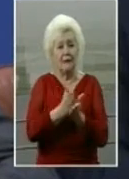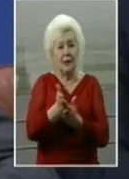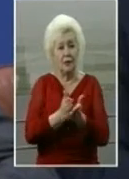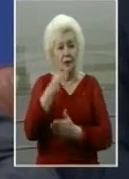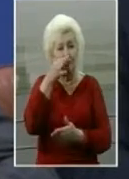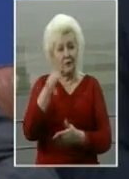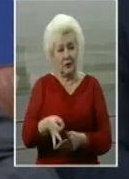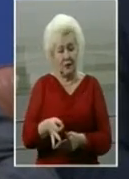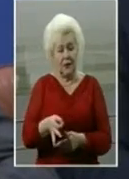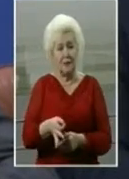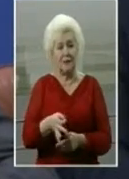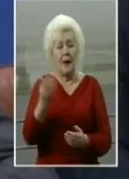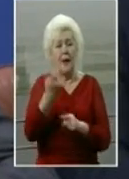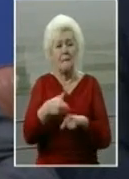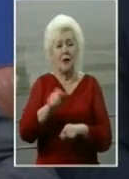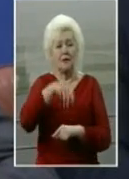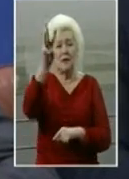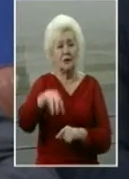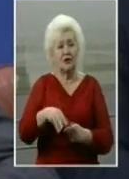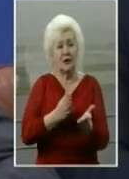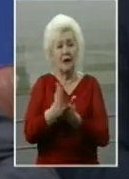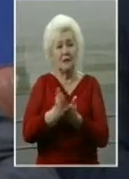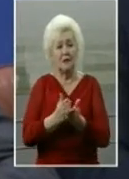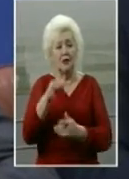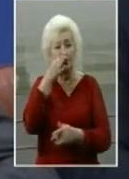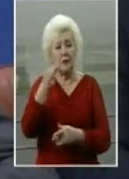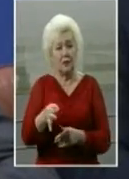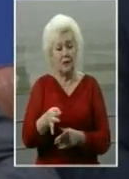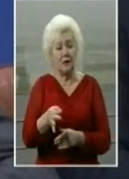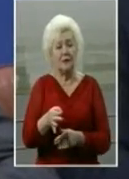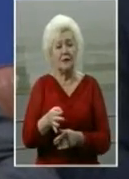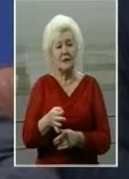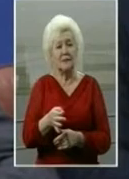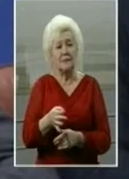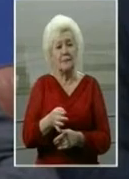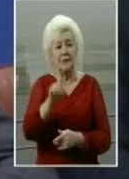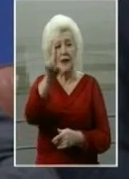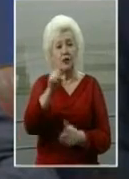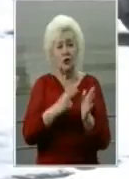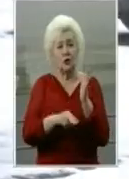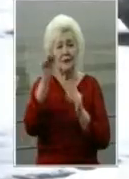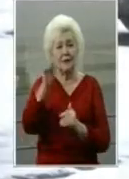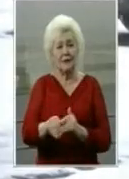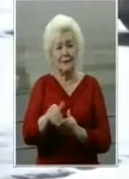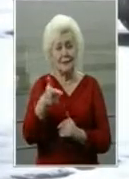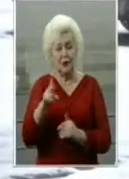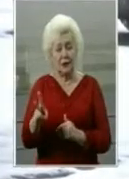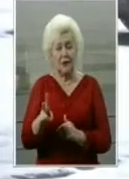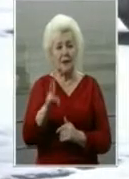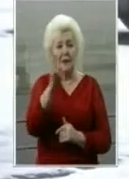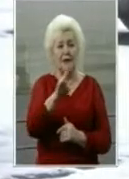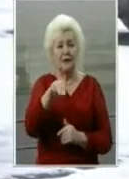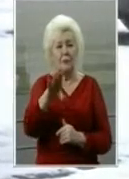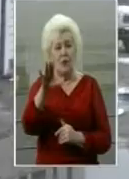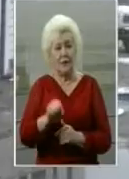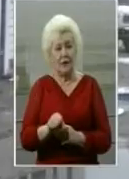адміністративну відповідальність. Максимальний штраф адміністративної відповідальності – 170 тисяч гривень. Наталія